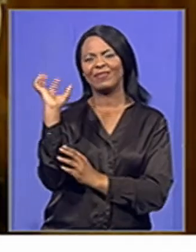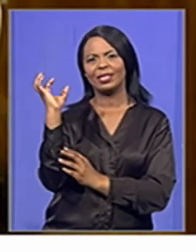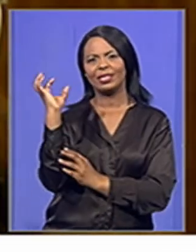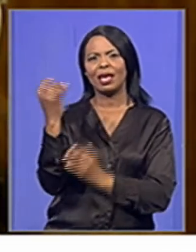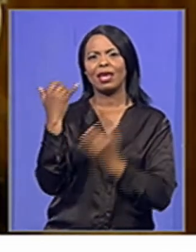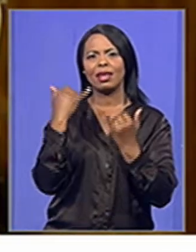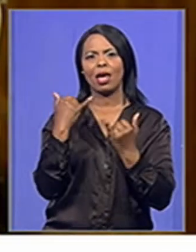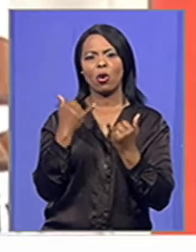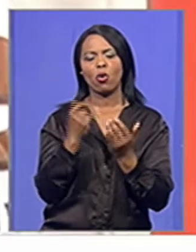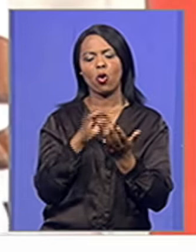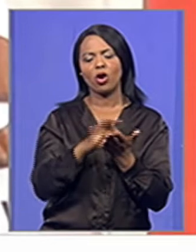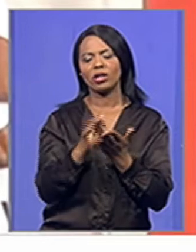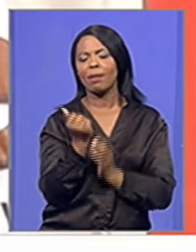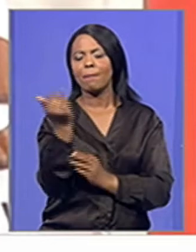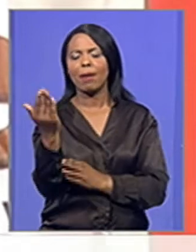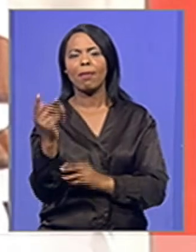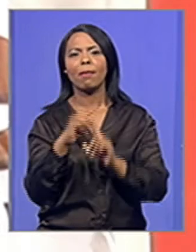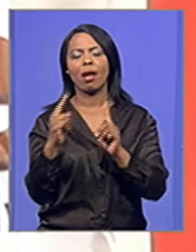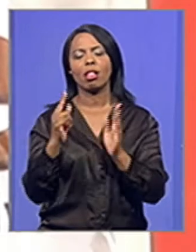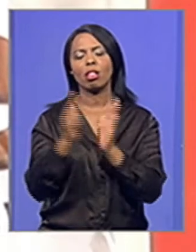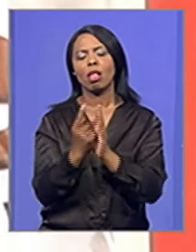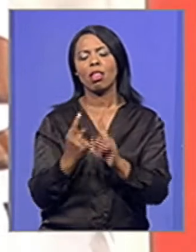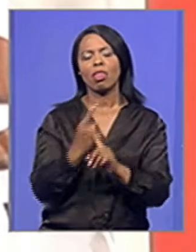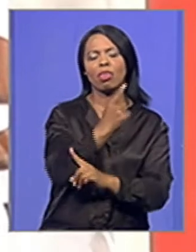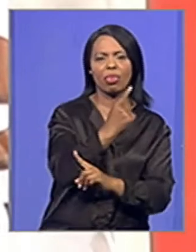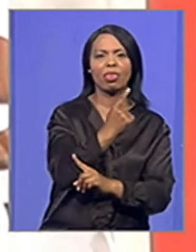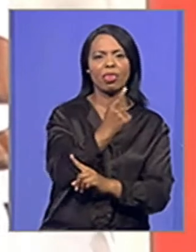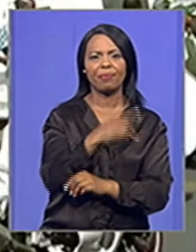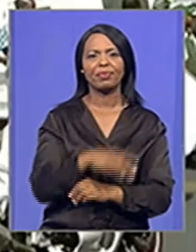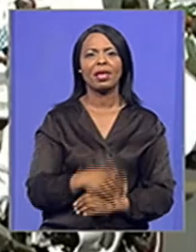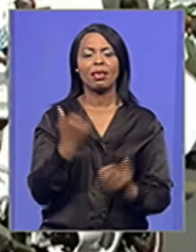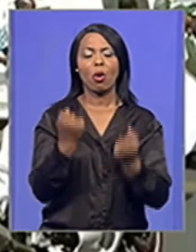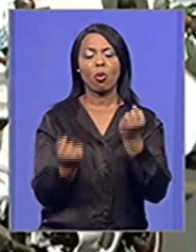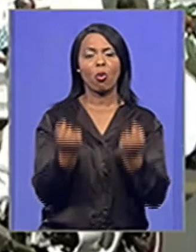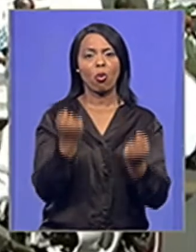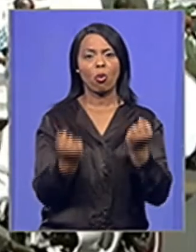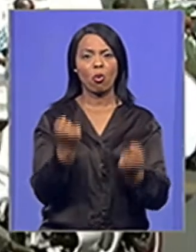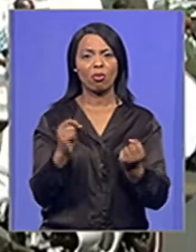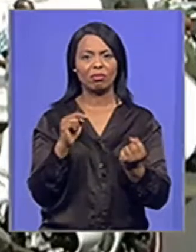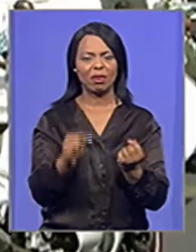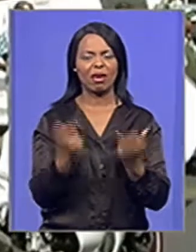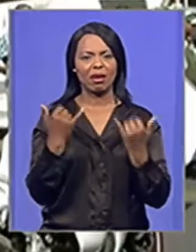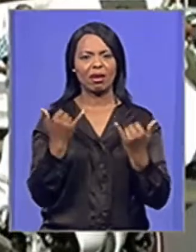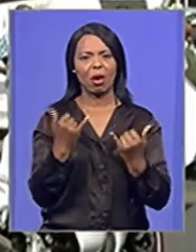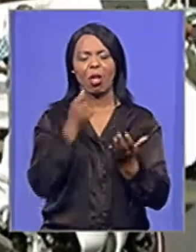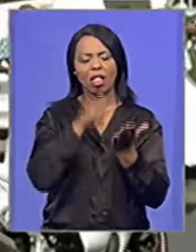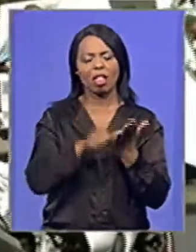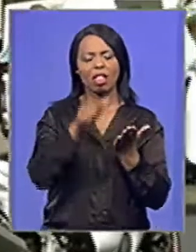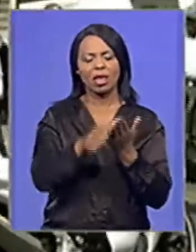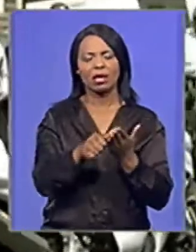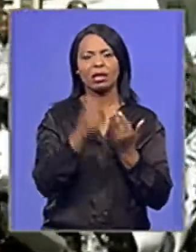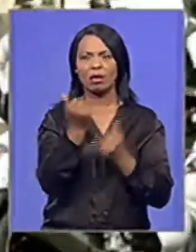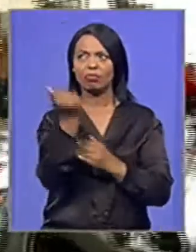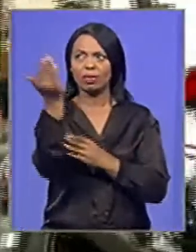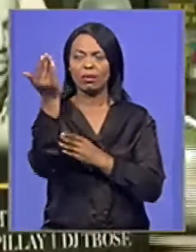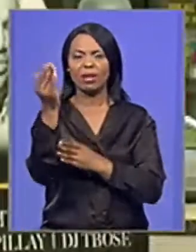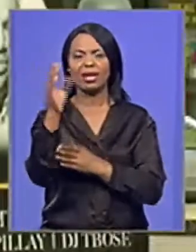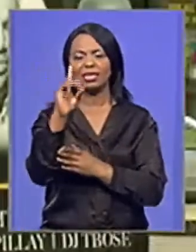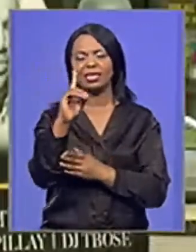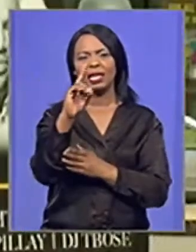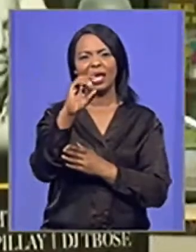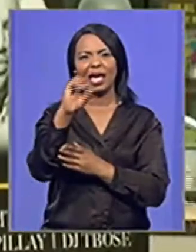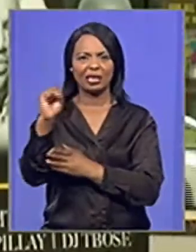abetsweng Sisquet e se molaong. Taba kgolo ngangisanong tsa kgotla e bile lengwalo le ileng la phatlalatswa kgotla ke DS Consortium